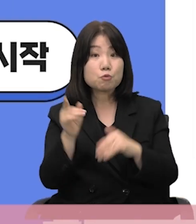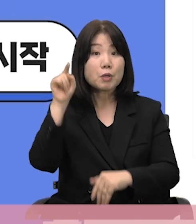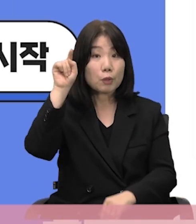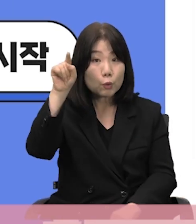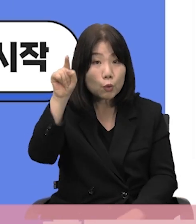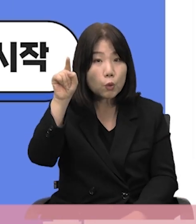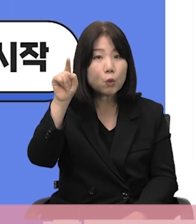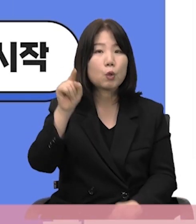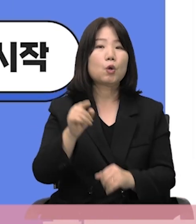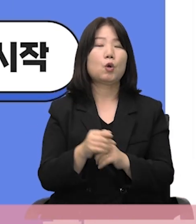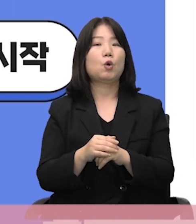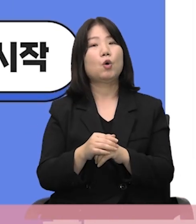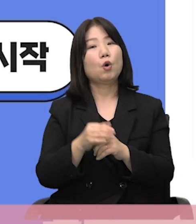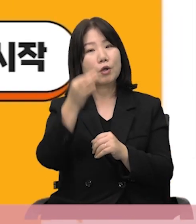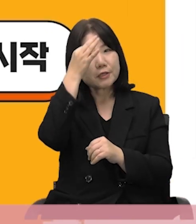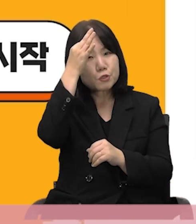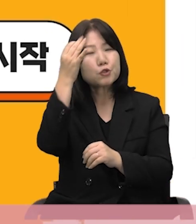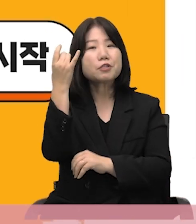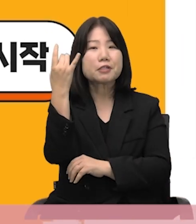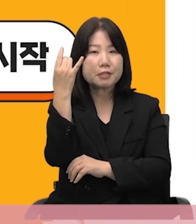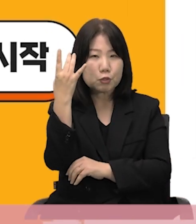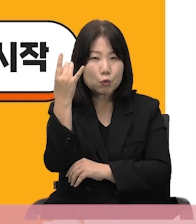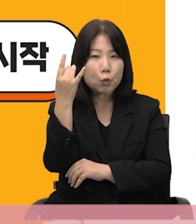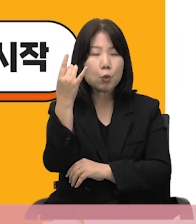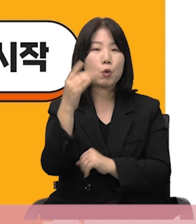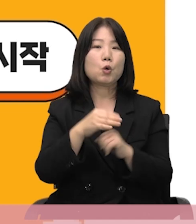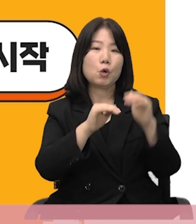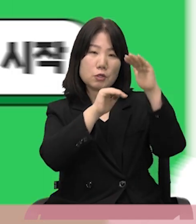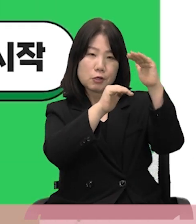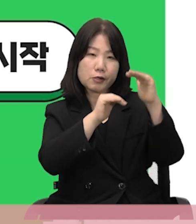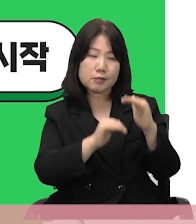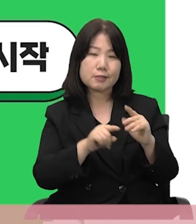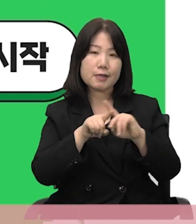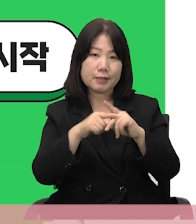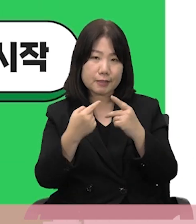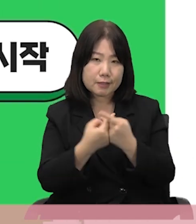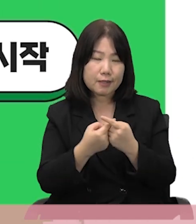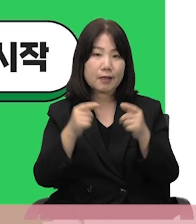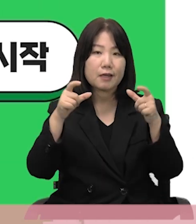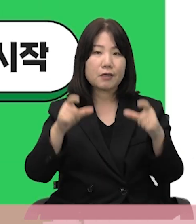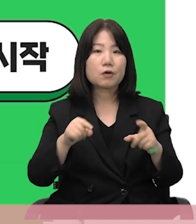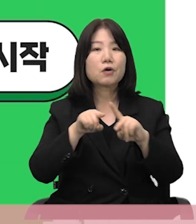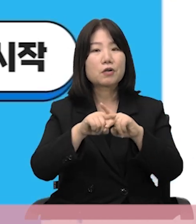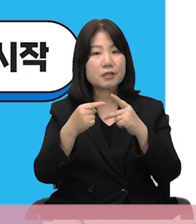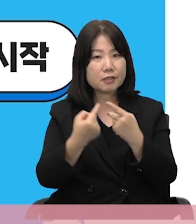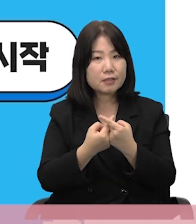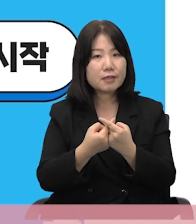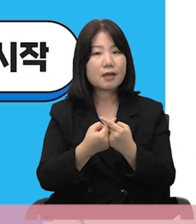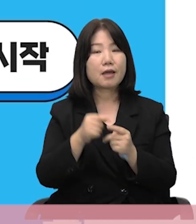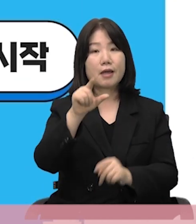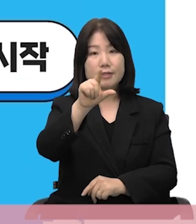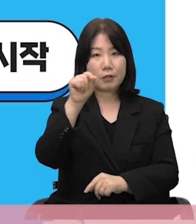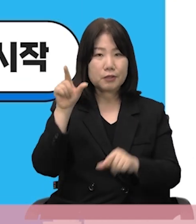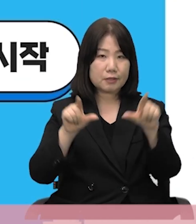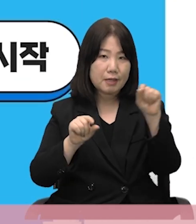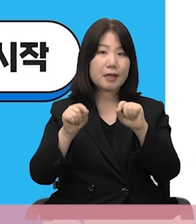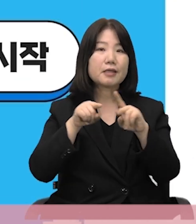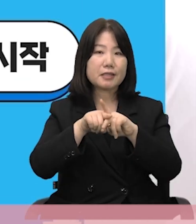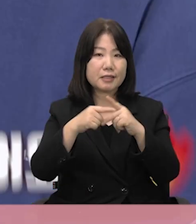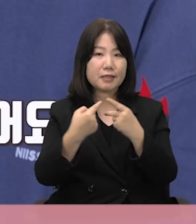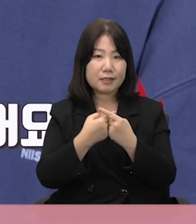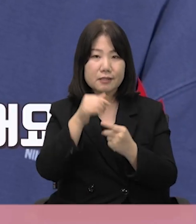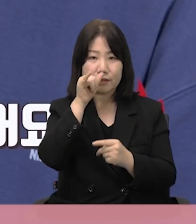준비톡톡은 톡톡 조작 기초, 톡톡 절차 이해, 톡톡 영역 이해, 톡톡 선택 이해가